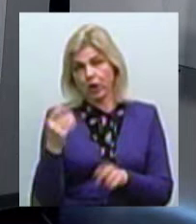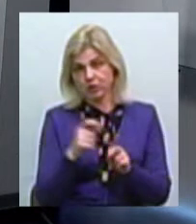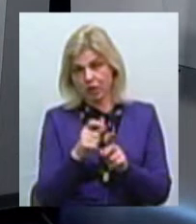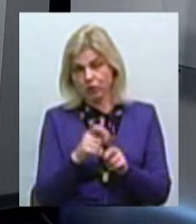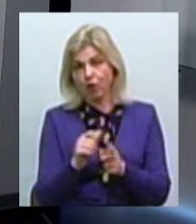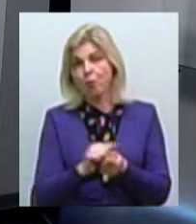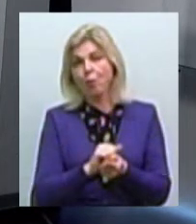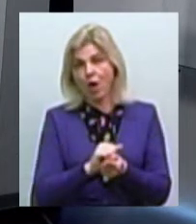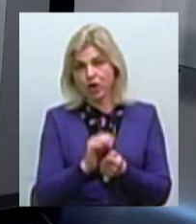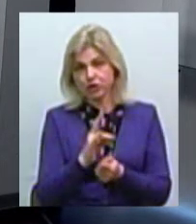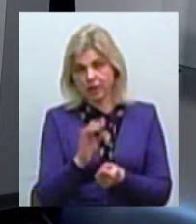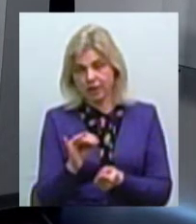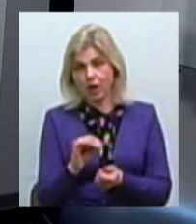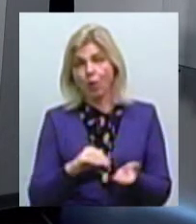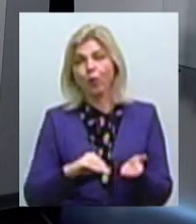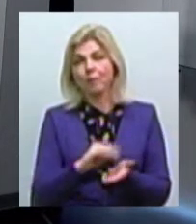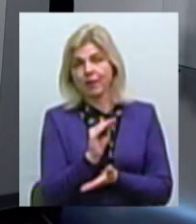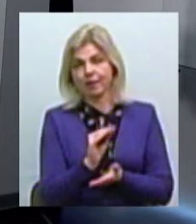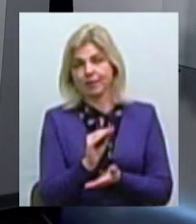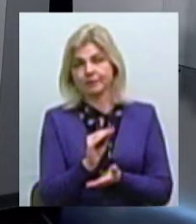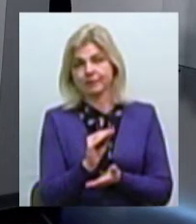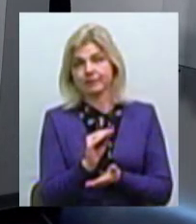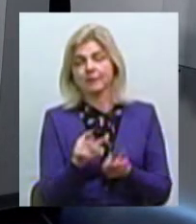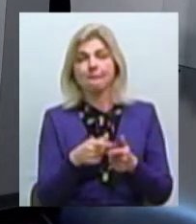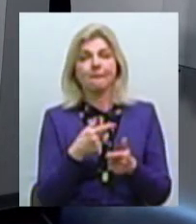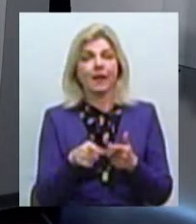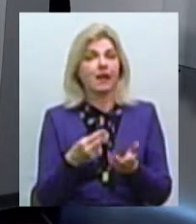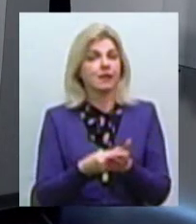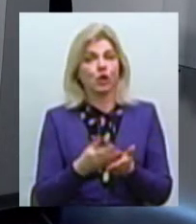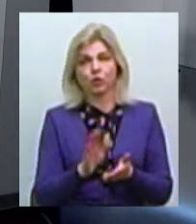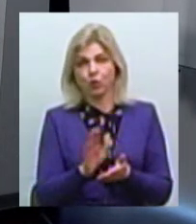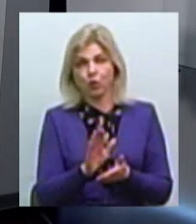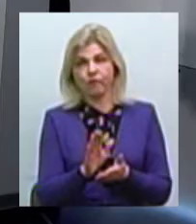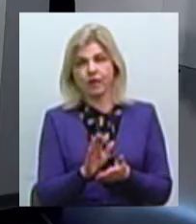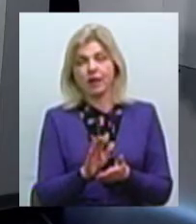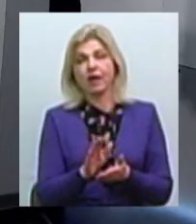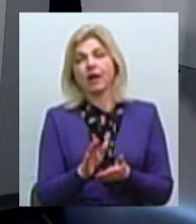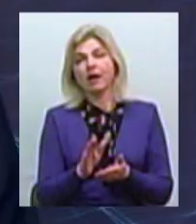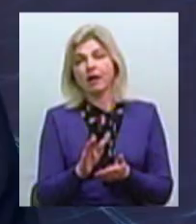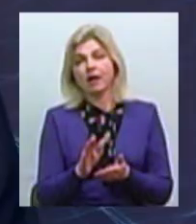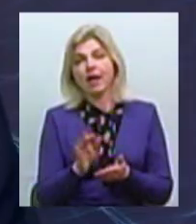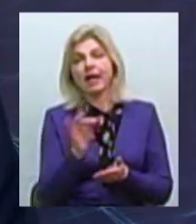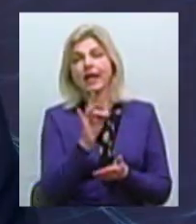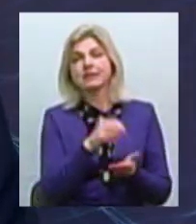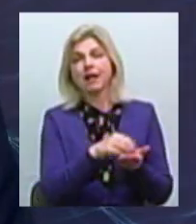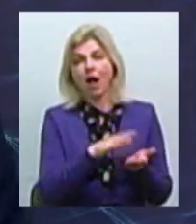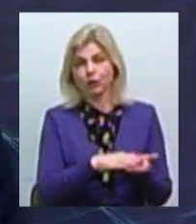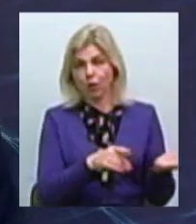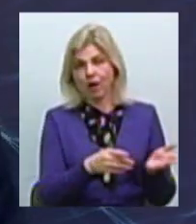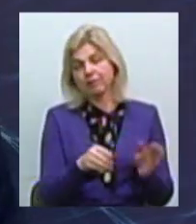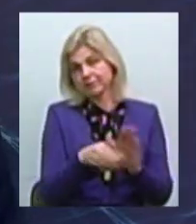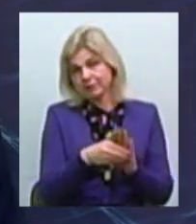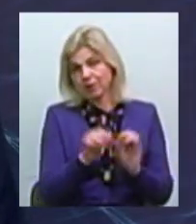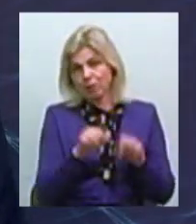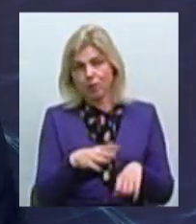бумажке купил или недорого заинтересовал регистратора за